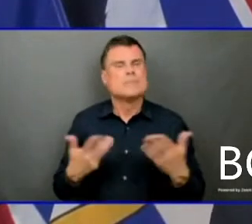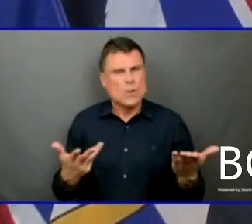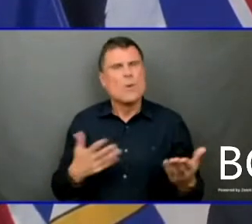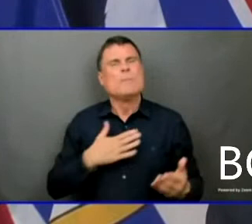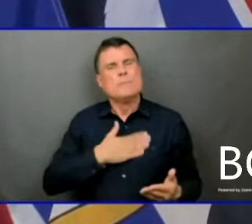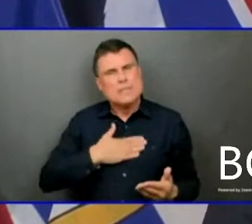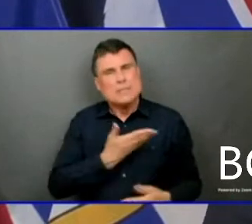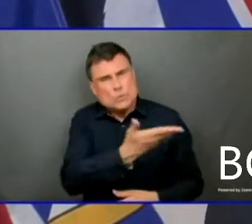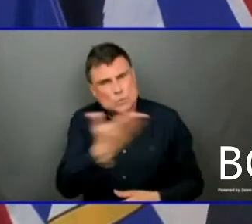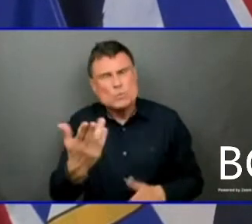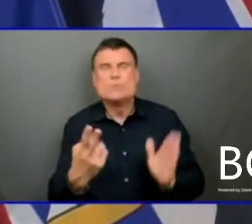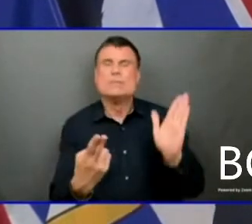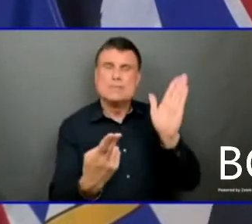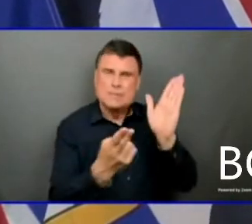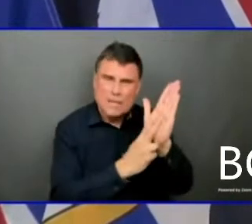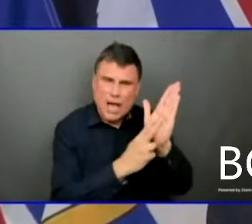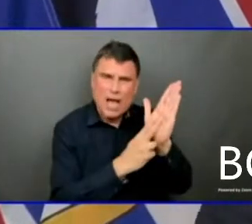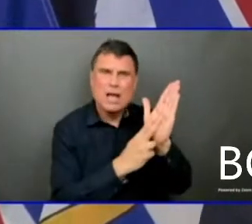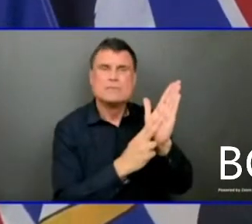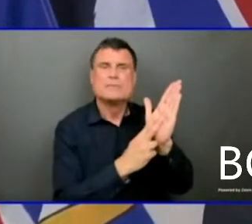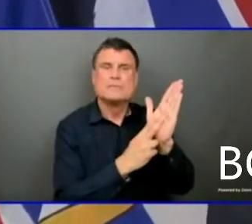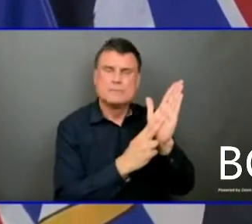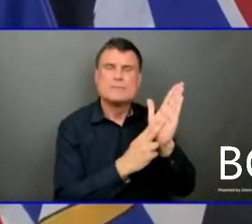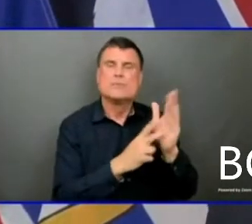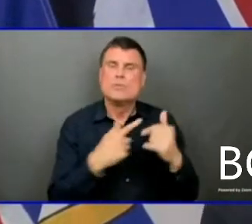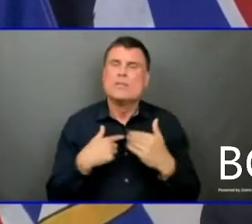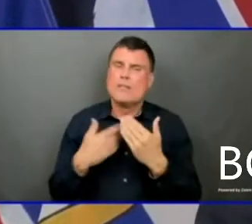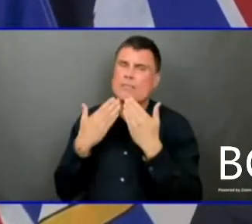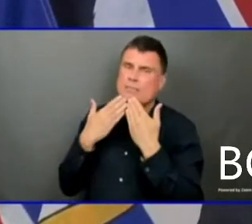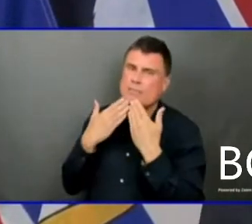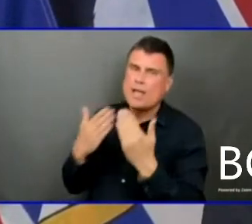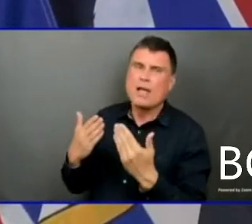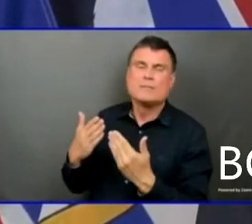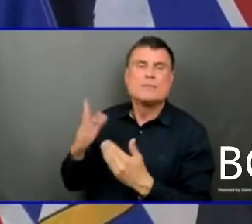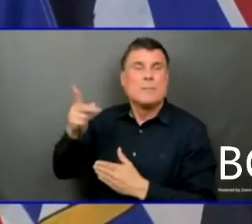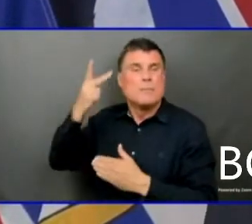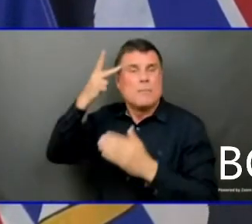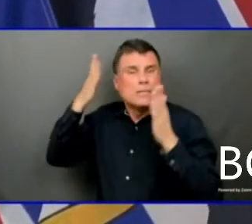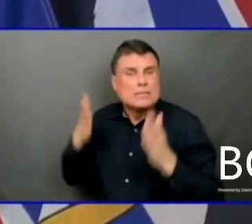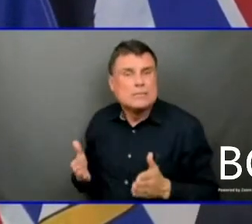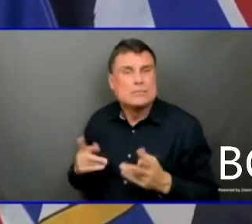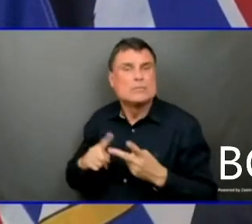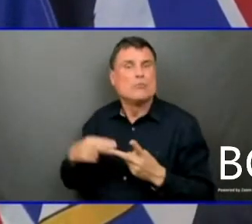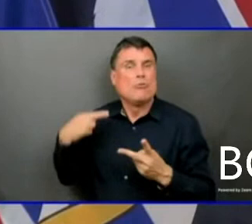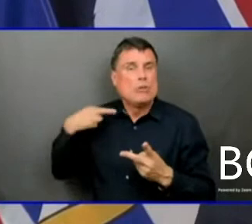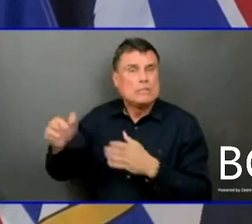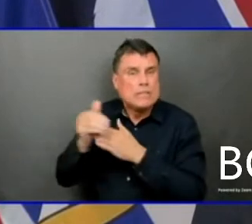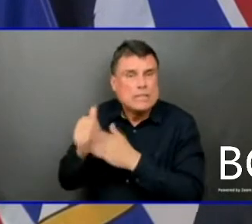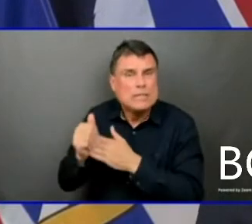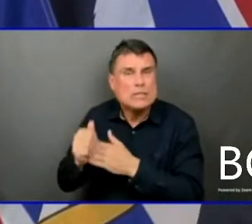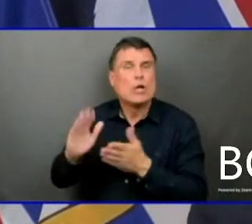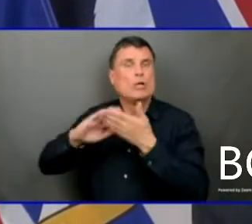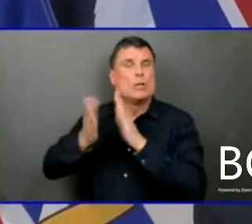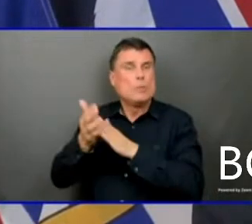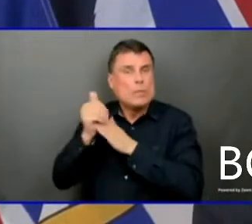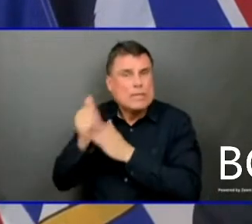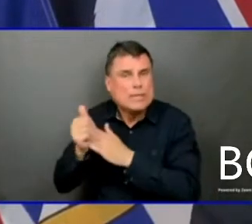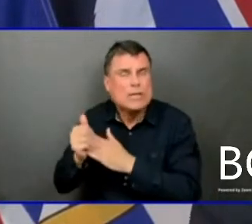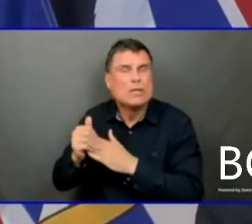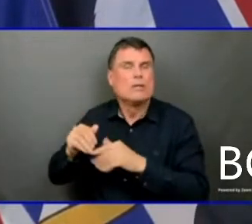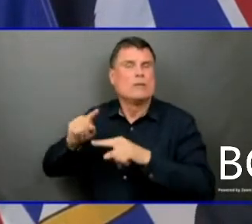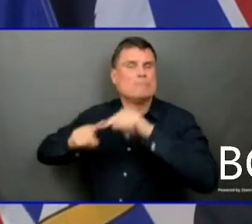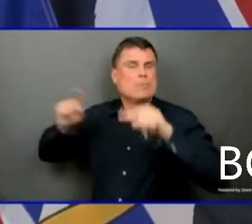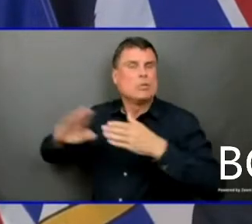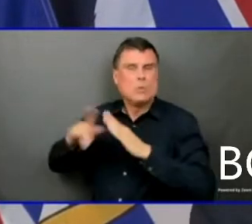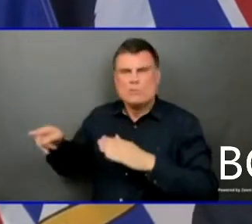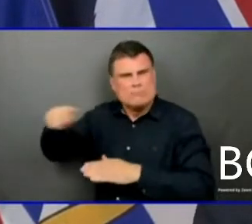么他也是说到了下周这个周末过去只要你预约了，基本上就会给你通知去只要你注册了